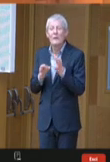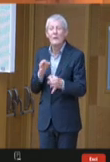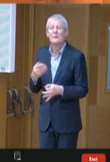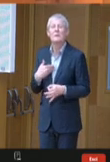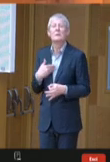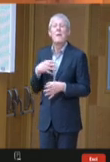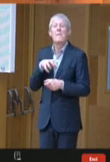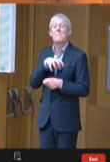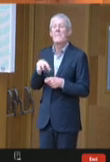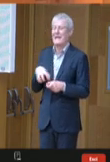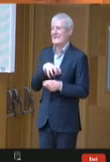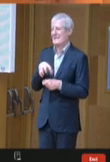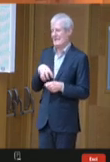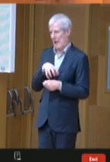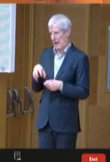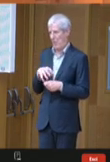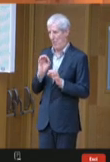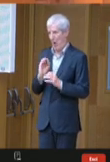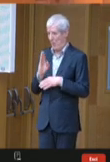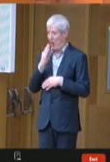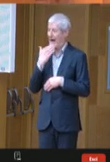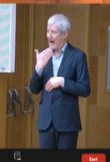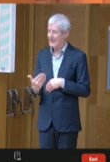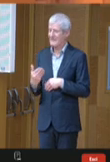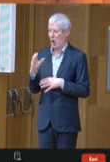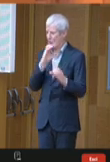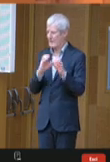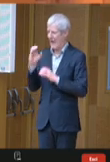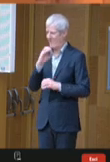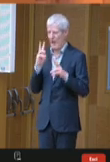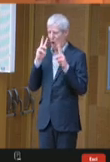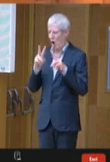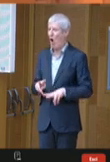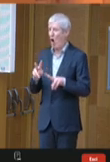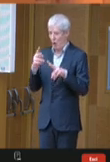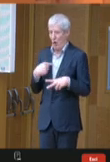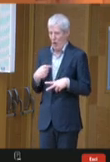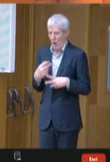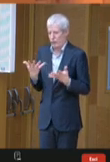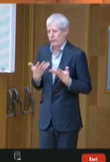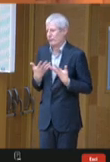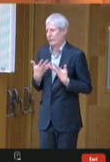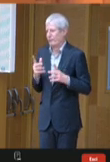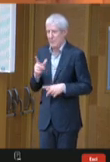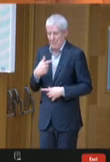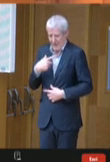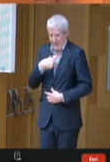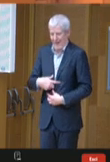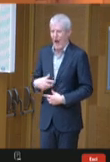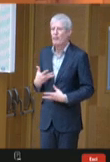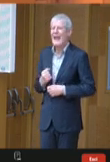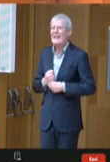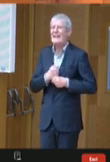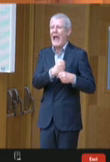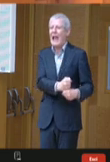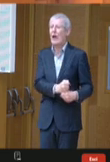Ministero, proprio attraverso l'osservatorio, io ho l'onore di avere la delega su un